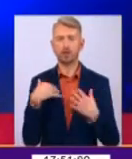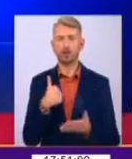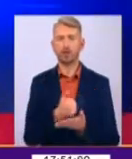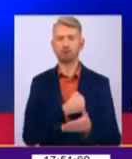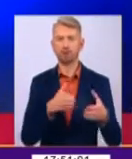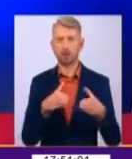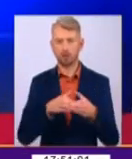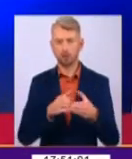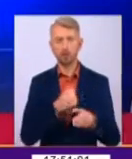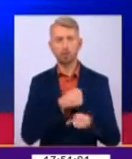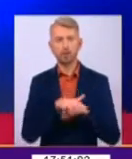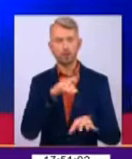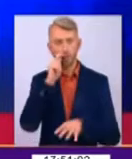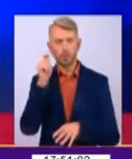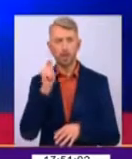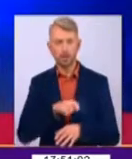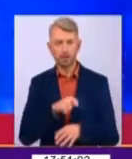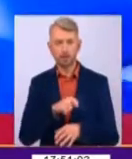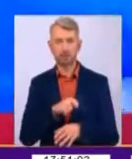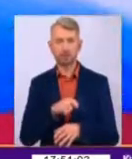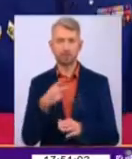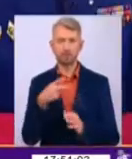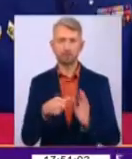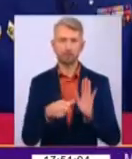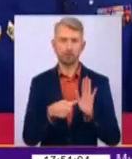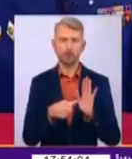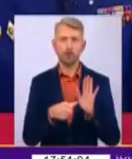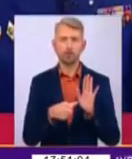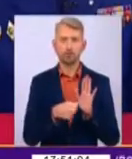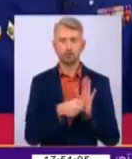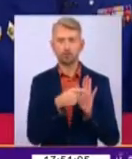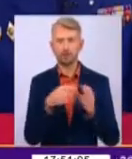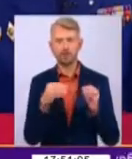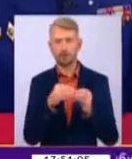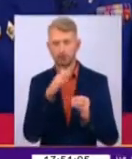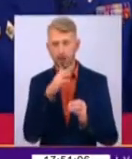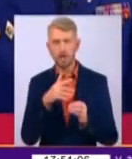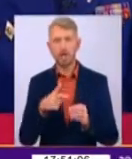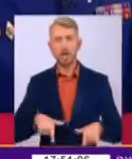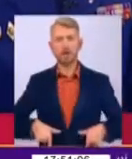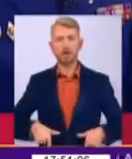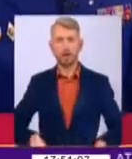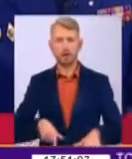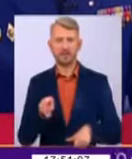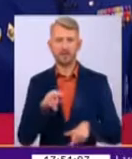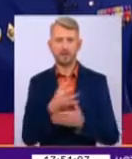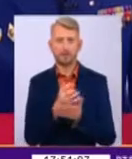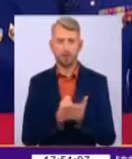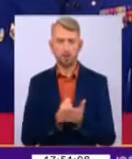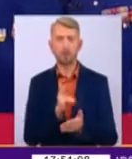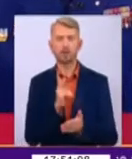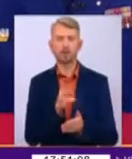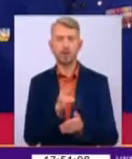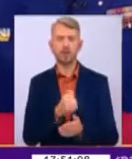в 6-10 роках, і генерал-лейтенант запасу. Так, все правильно. І кандидат військових наук, і